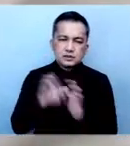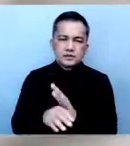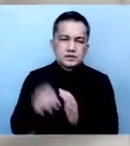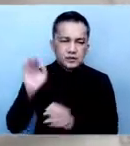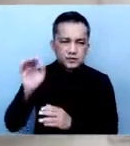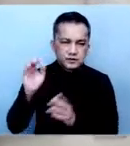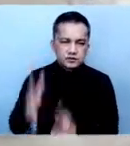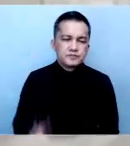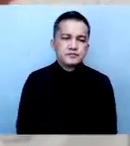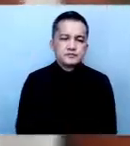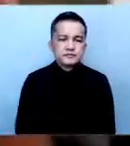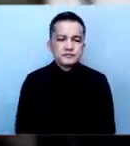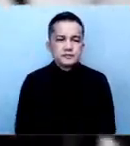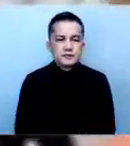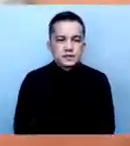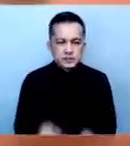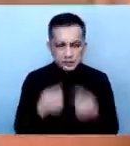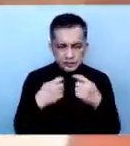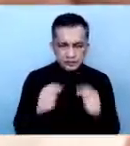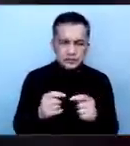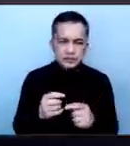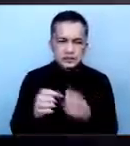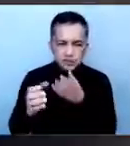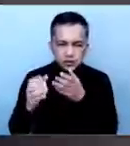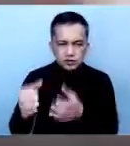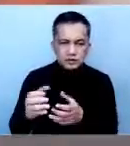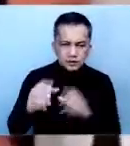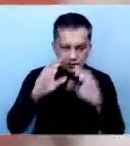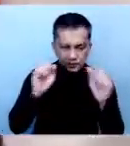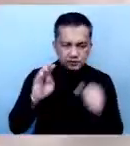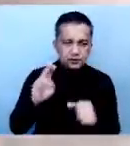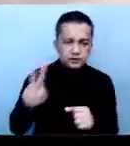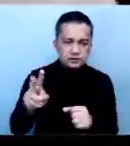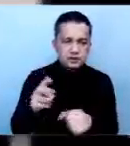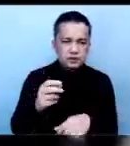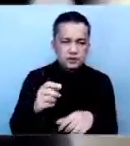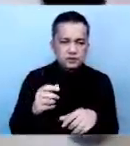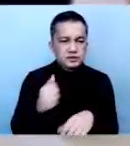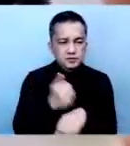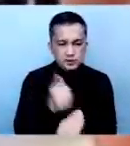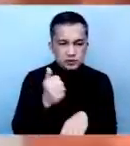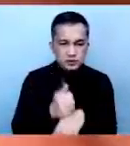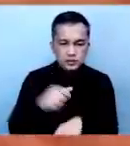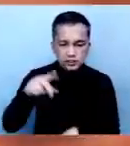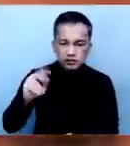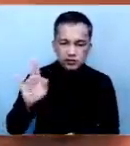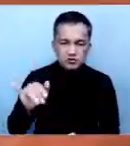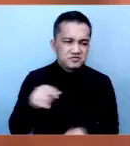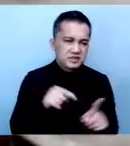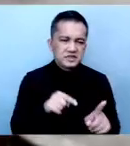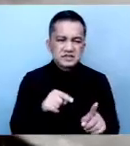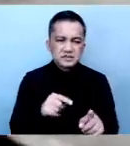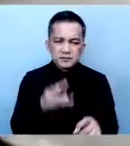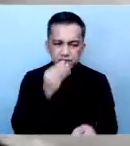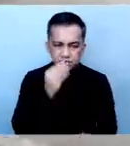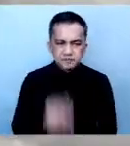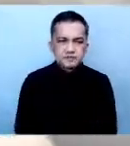sinubukan naming hingan ng komento si Pangulong Marcos tungkol sa paratang ni Kiboy pero hindi siya nagpaunlak ng